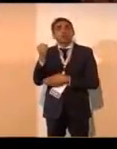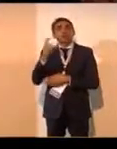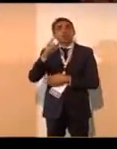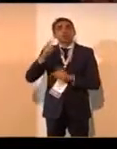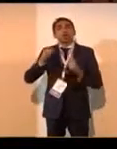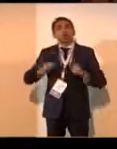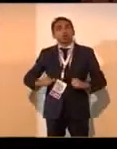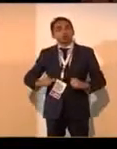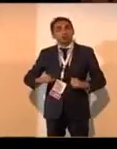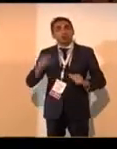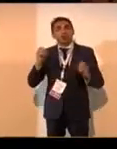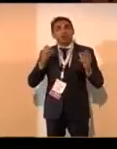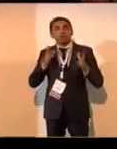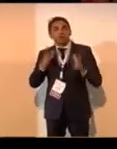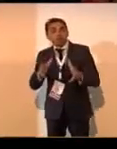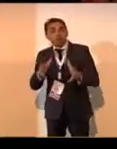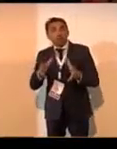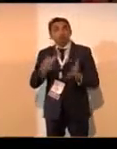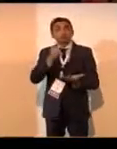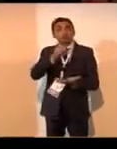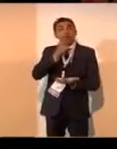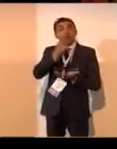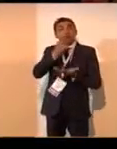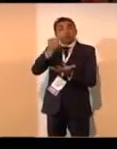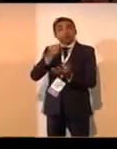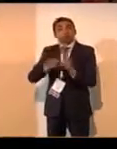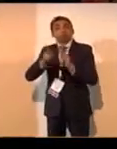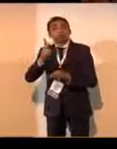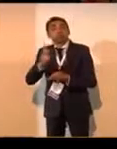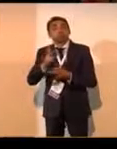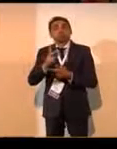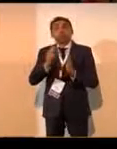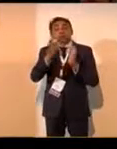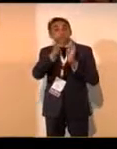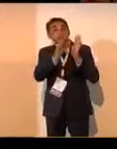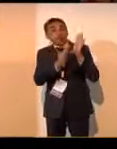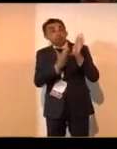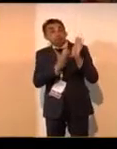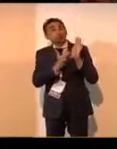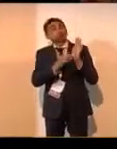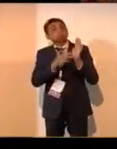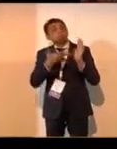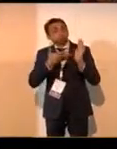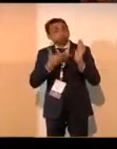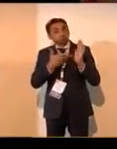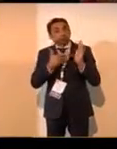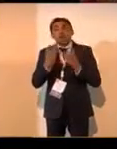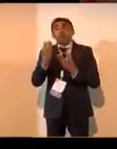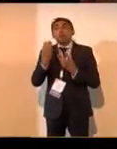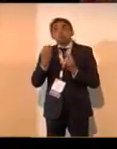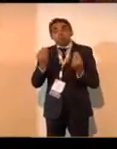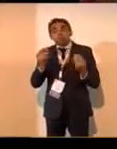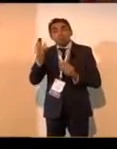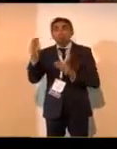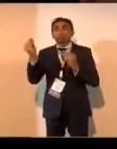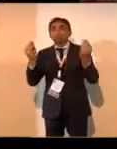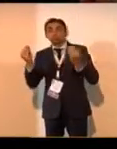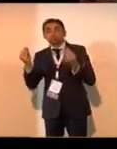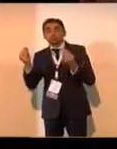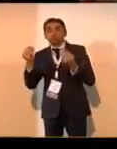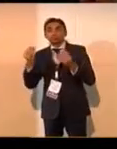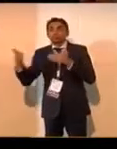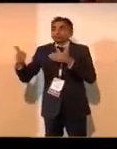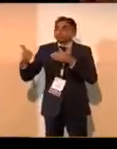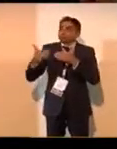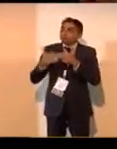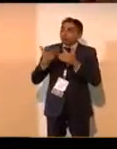Sono stati aumentati gli stanziamenti, ci sono buone norme, molti giovani si sono avvicinati, hanno